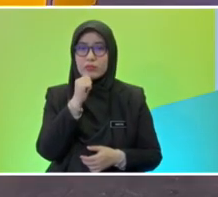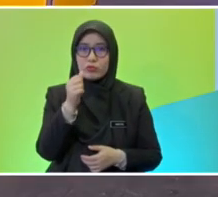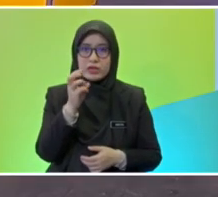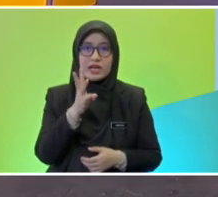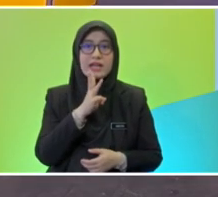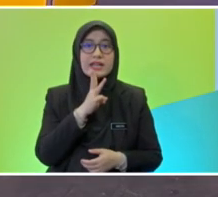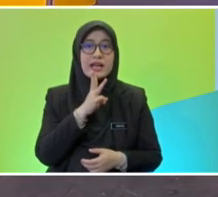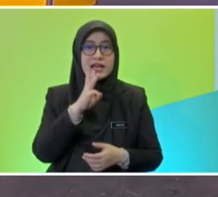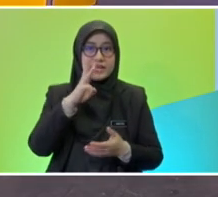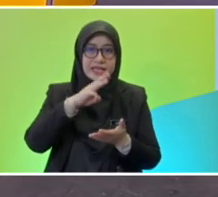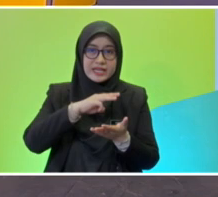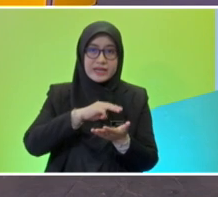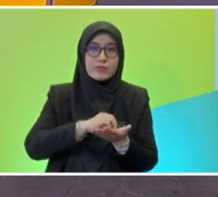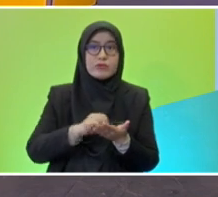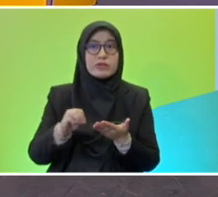bukan